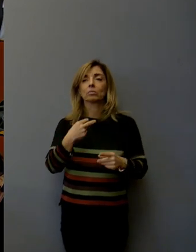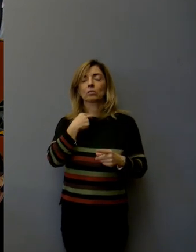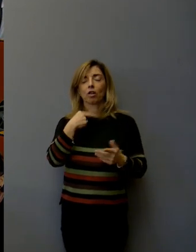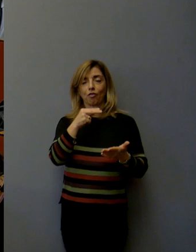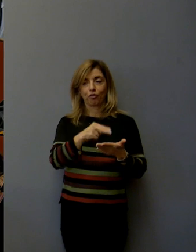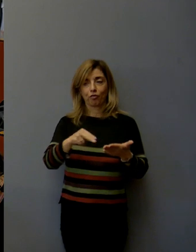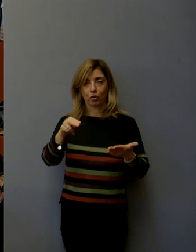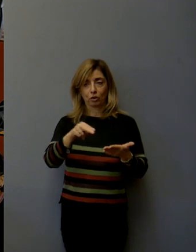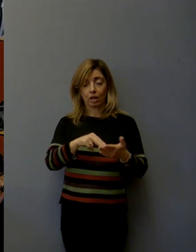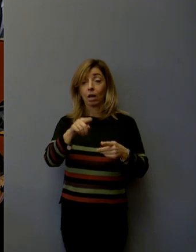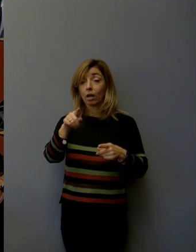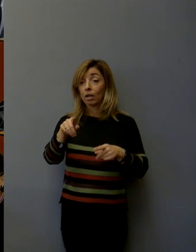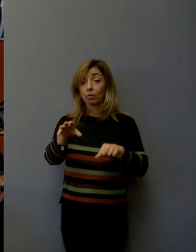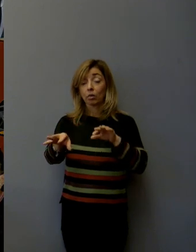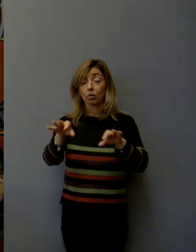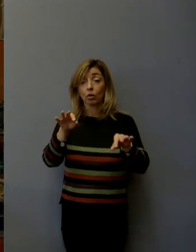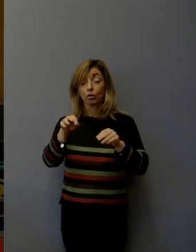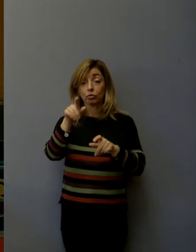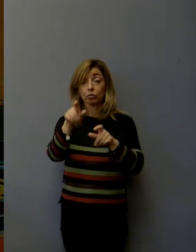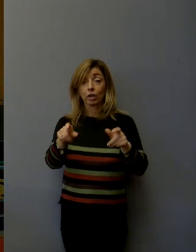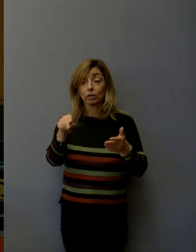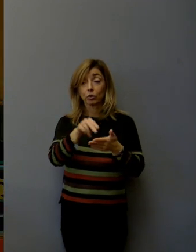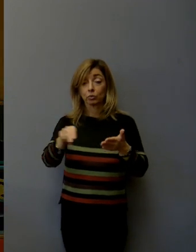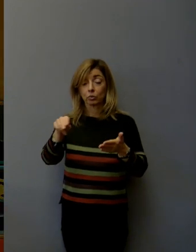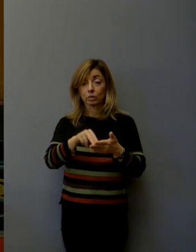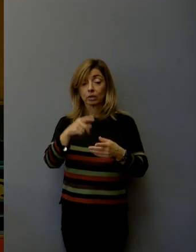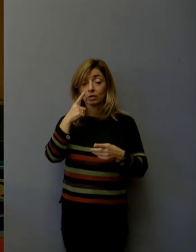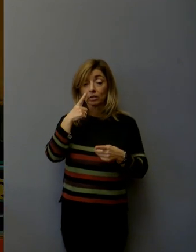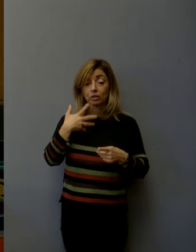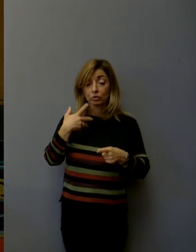trovarci in condizioni di votare e nominiamo immediatamente